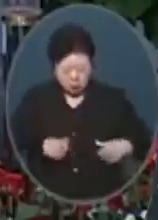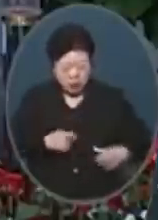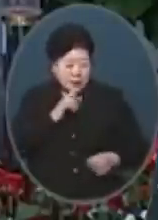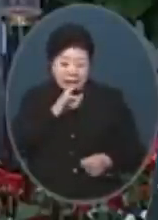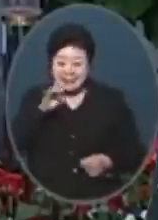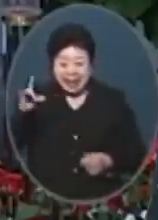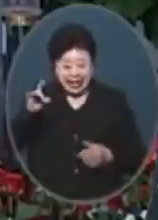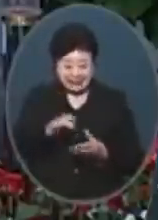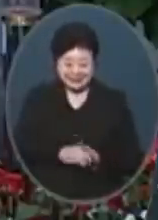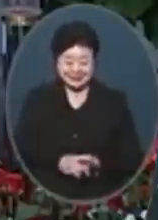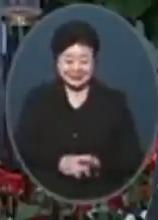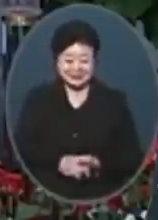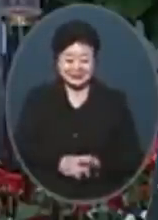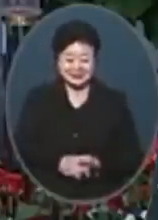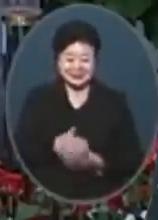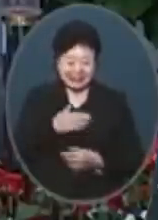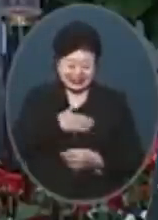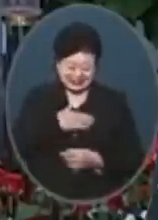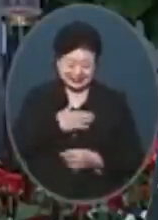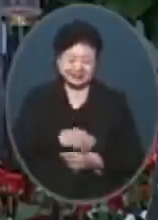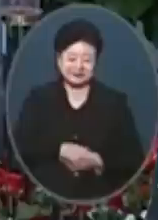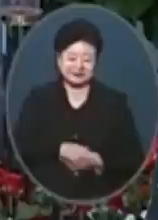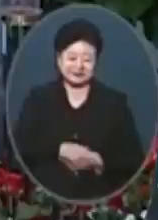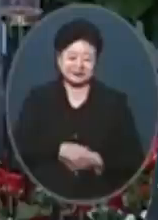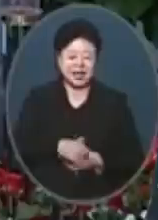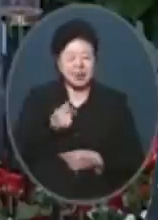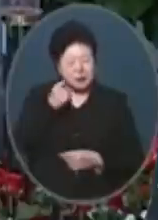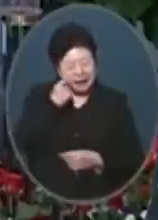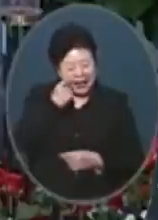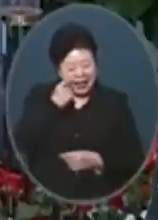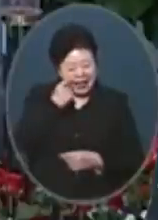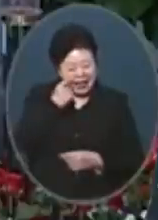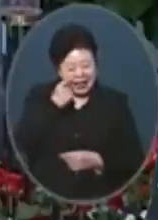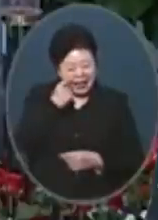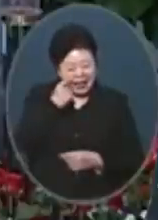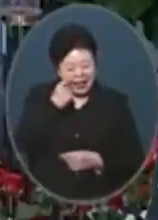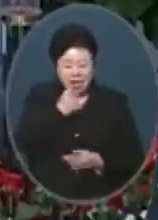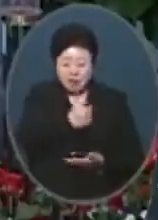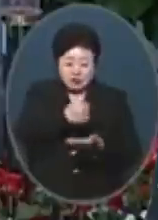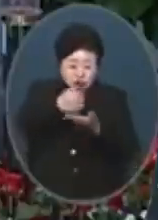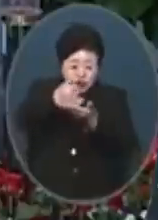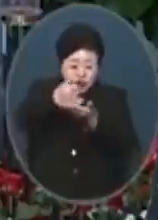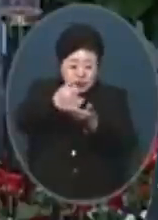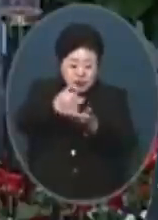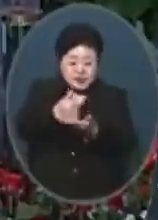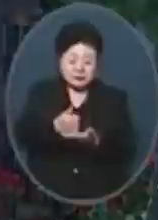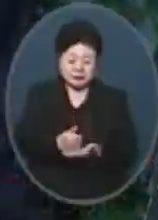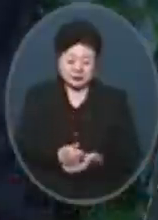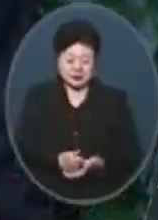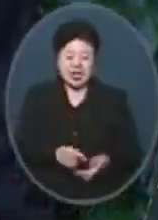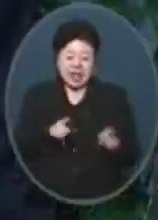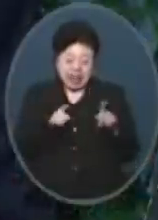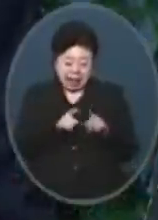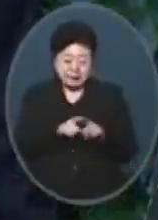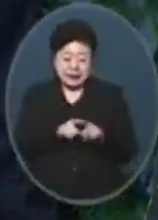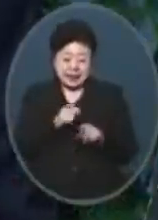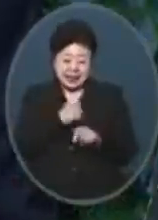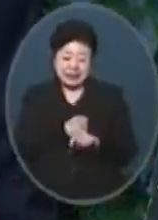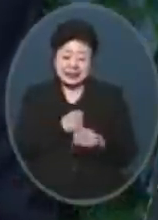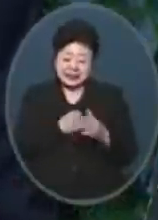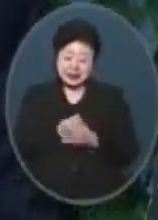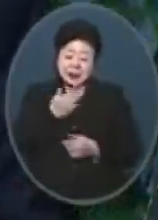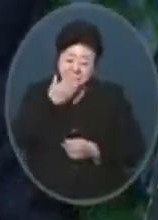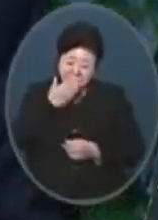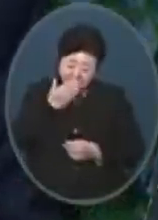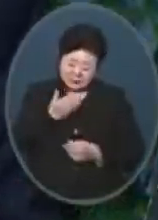됩니다. 나는 못하지만 주님을 믿고 주님이 같이 계시니 할 수